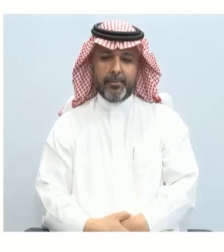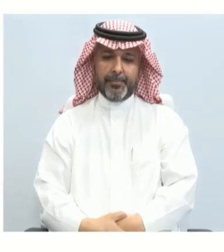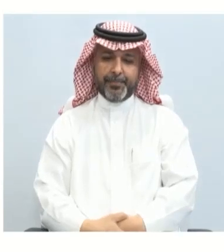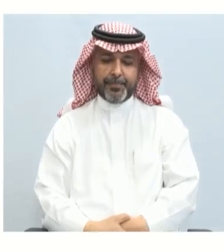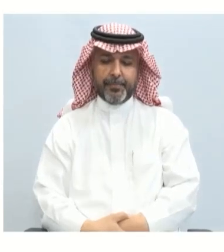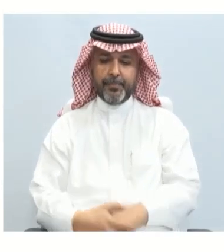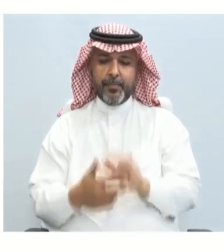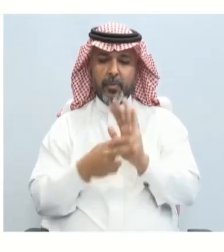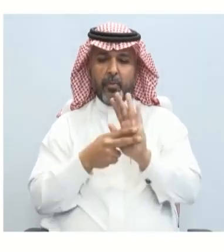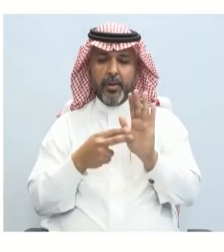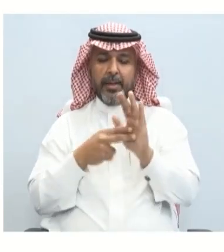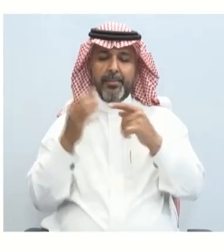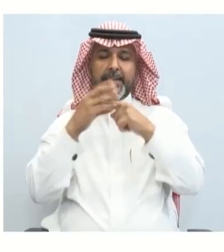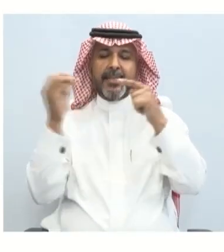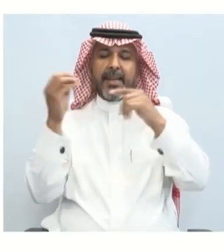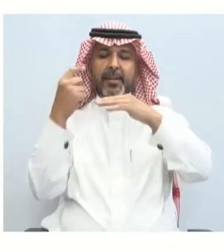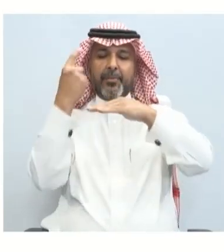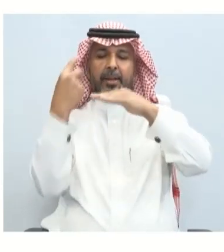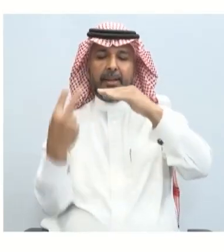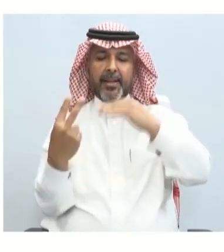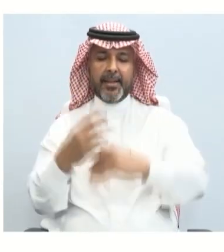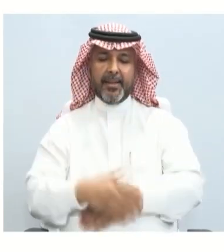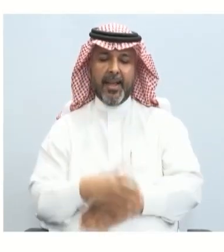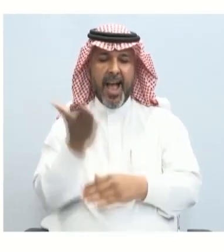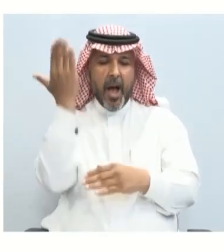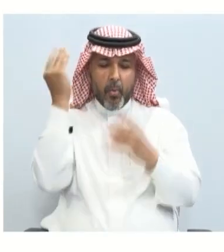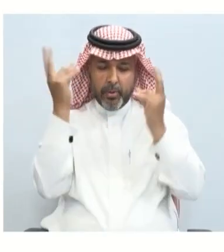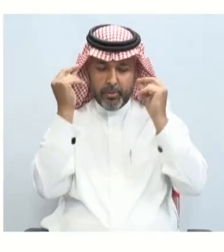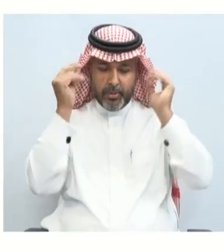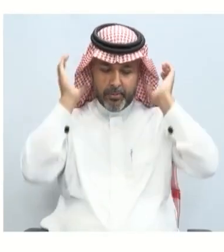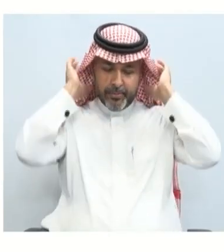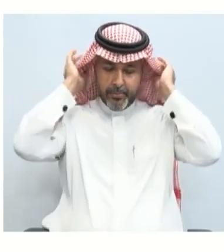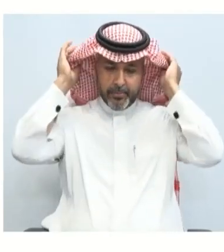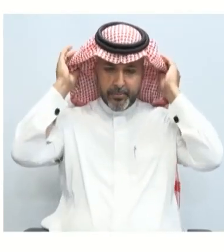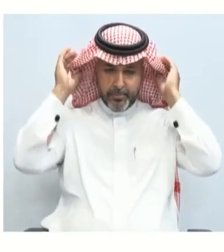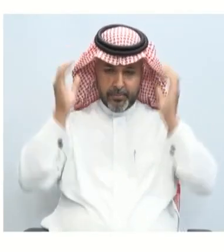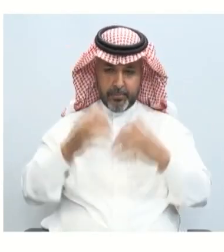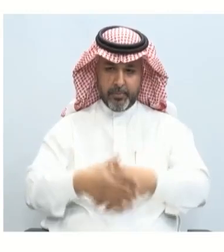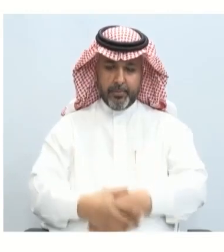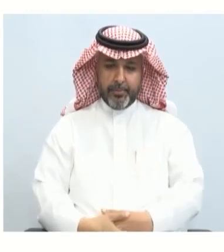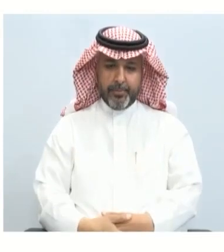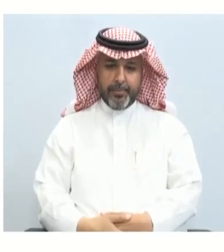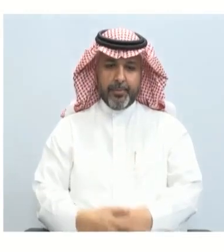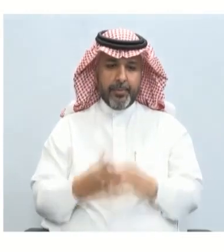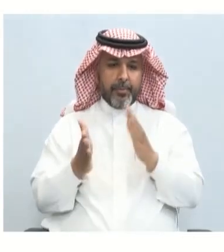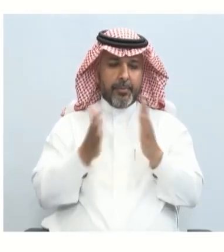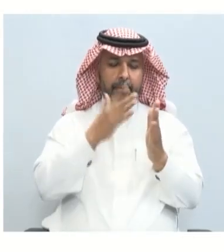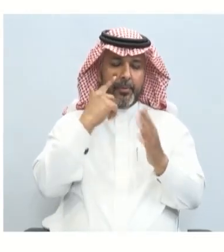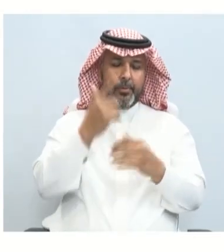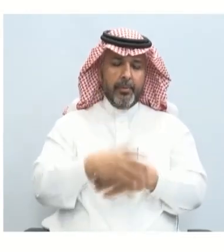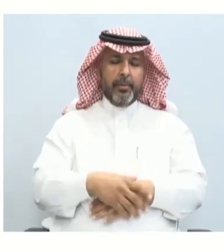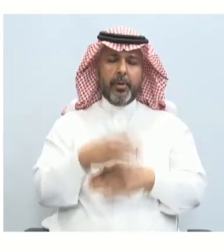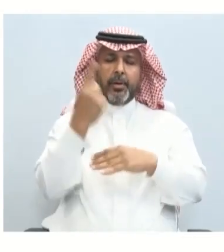قول هنا ان الناتج حيكون سالب نصف اذا هذا هو كوساين ال 480 بنفس الطريقه هنا ساين